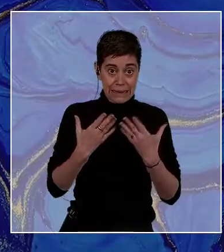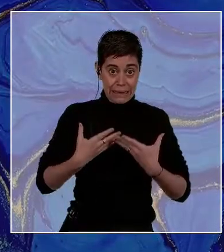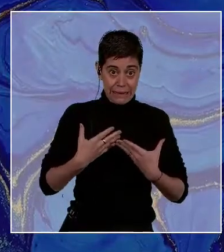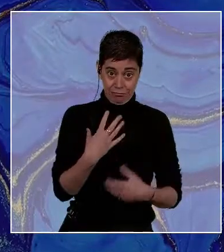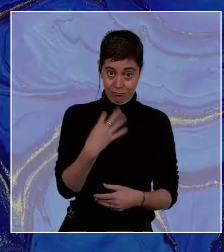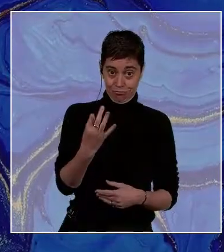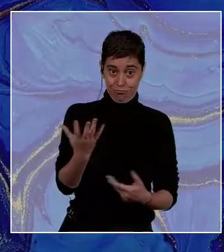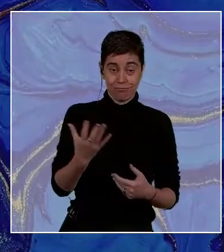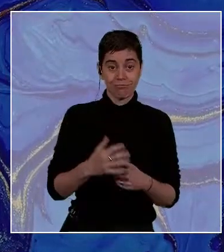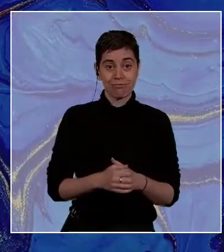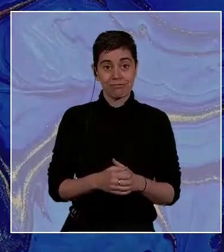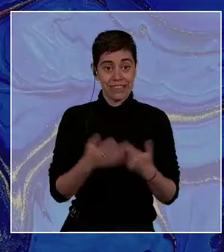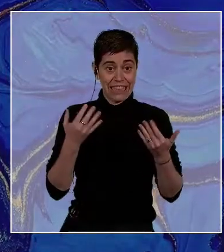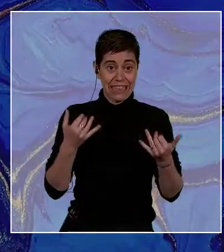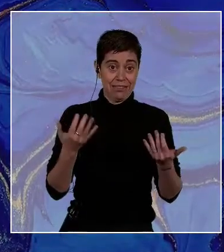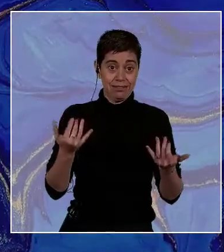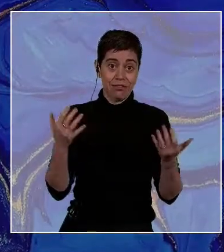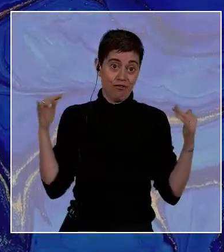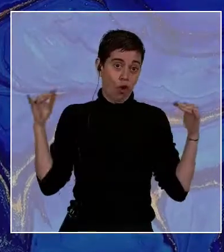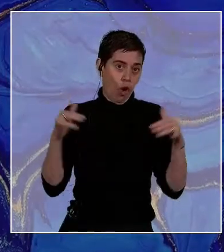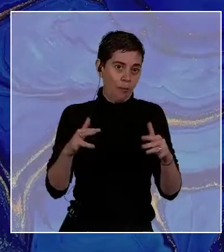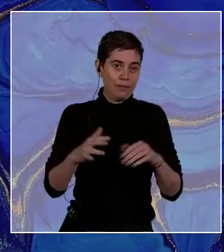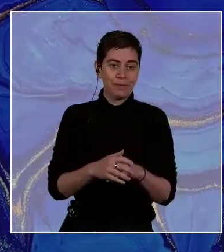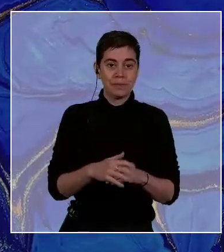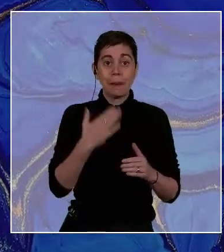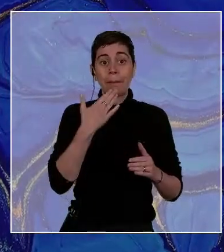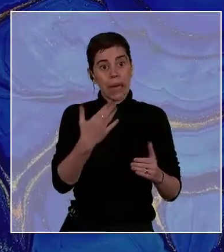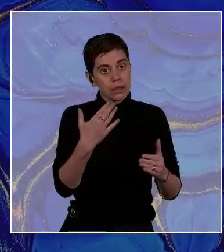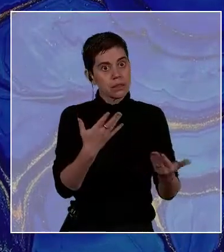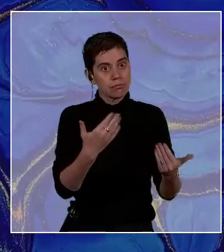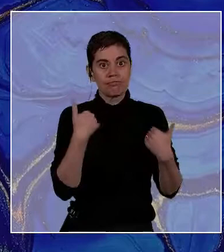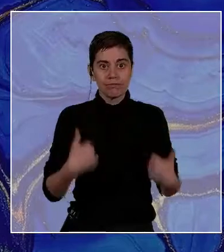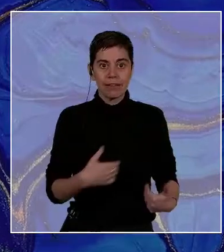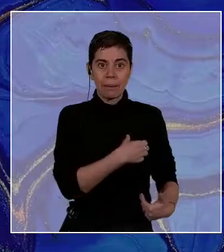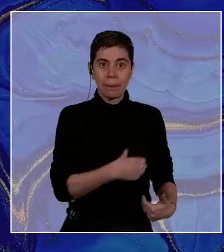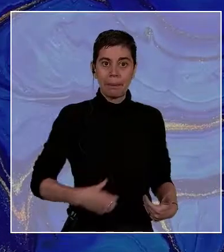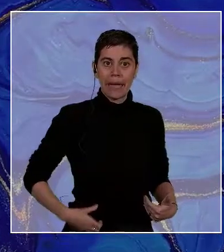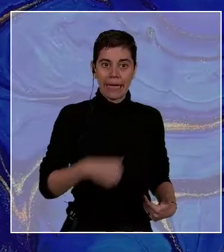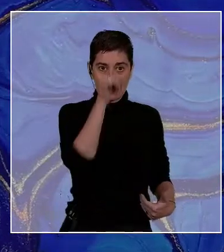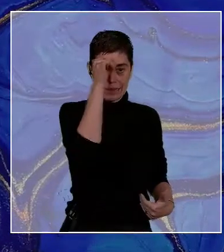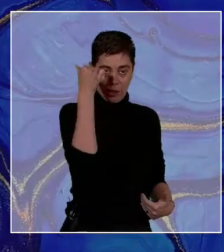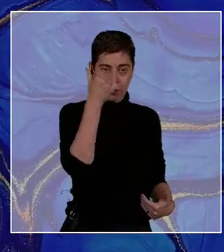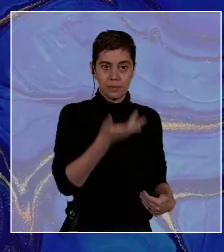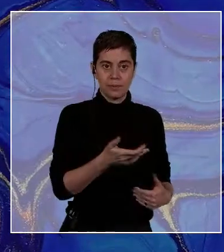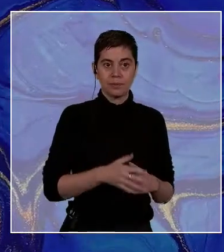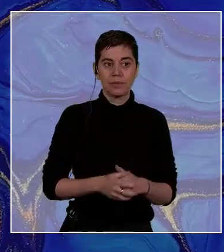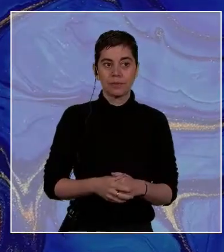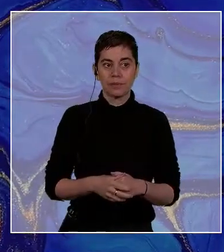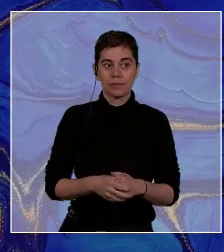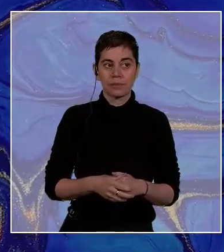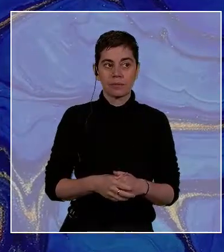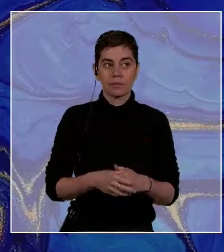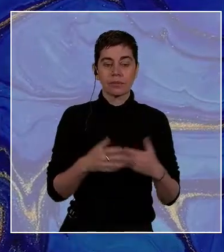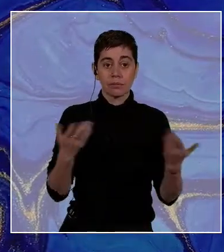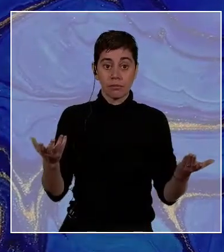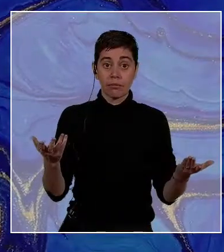à ce forum prestigieux. Je tiens à remercier Madame le maire Anne Hidalgo d'avoir mis